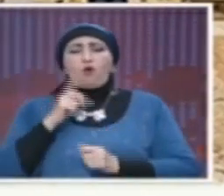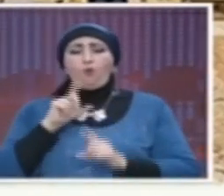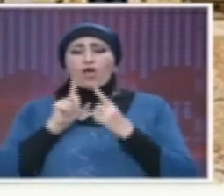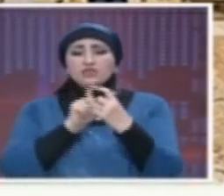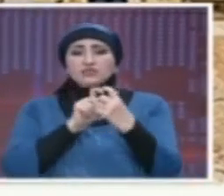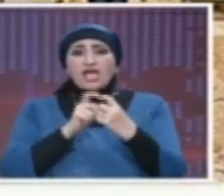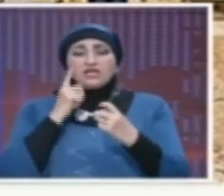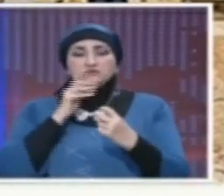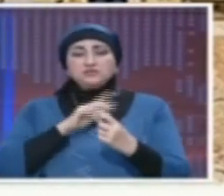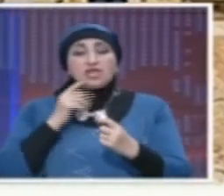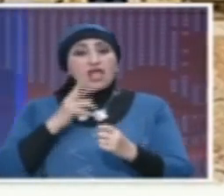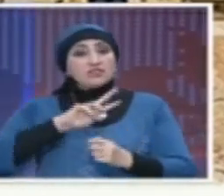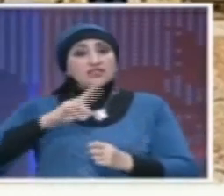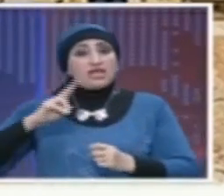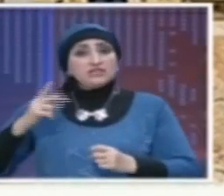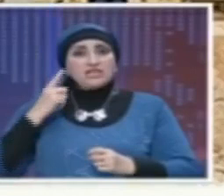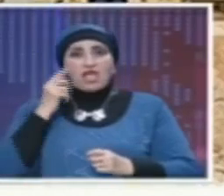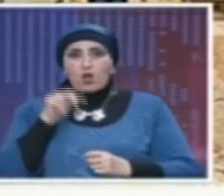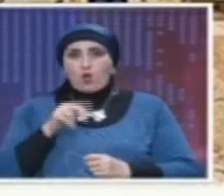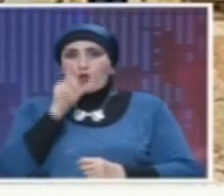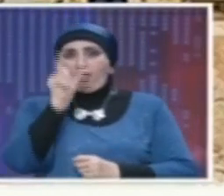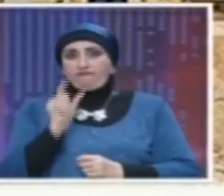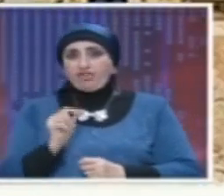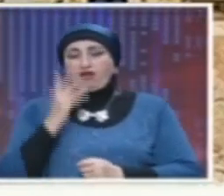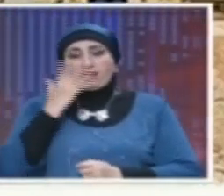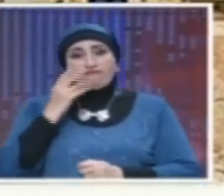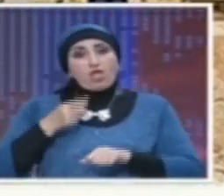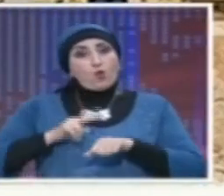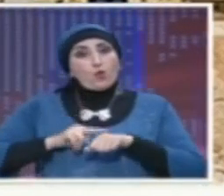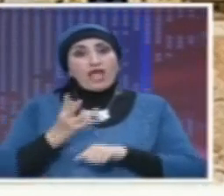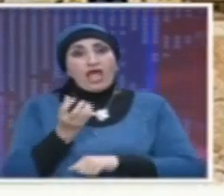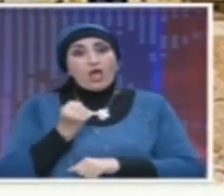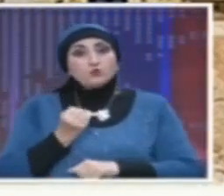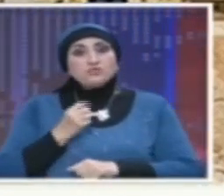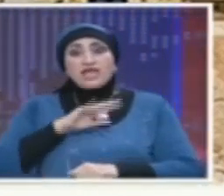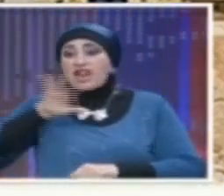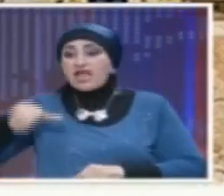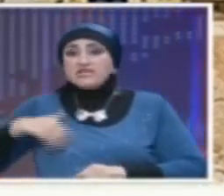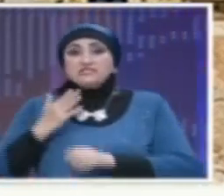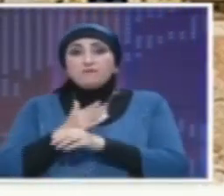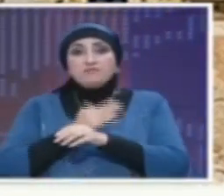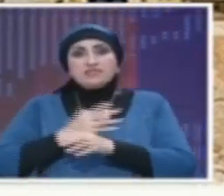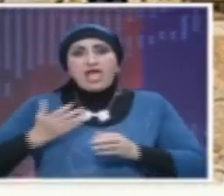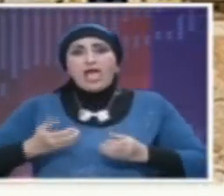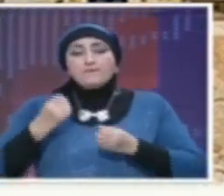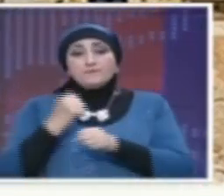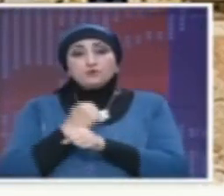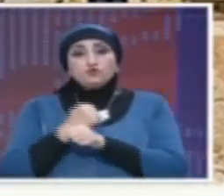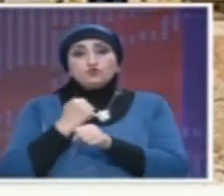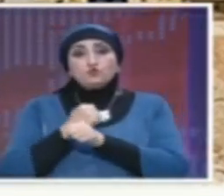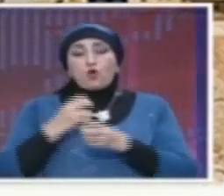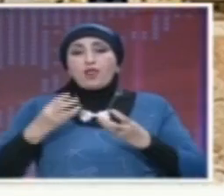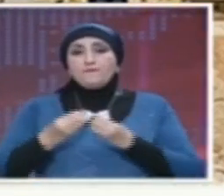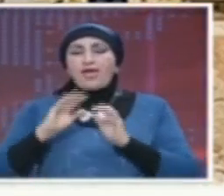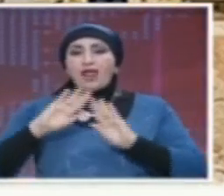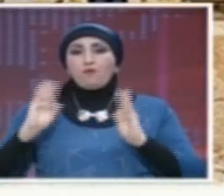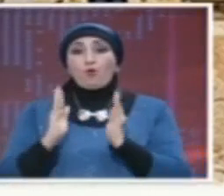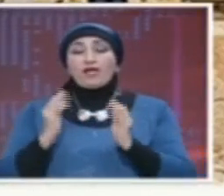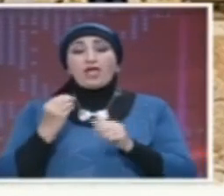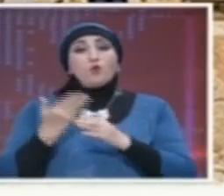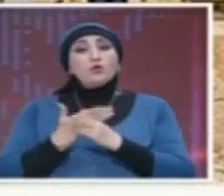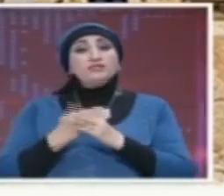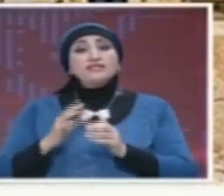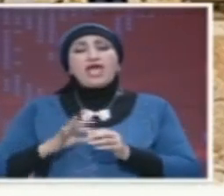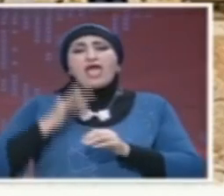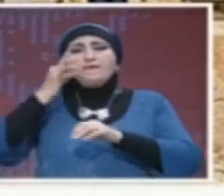التحديات العديدة التي تواجهها القارة والتي تتطلب تضافر الجهود الإفريقية لمواجهتها، وذلك